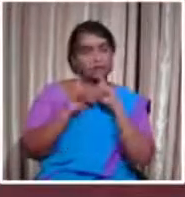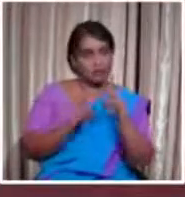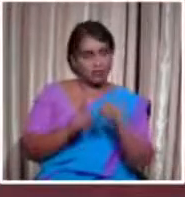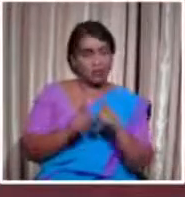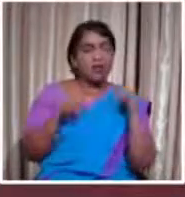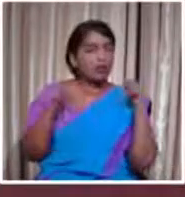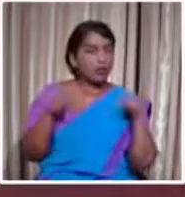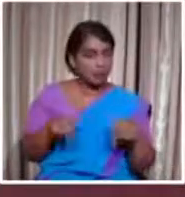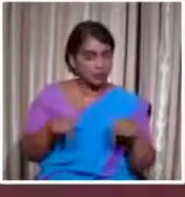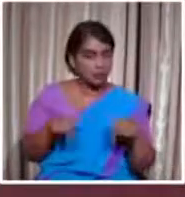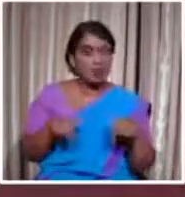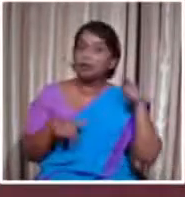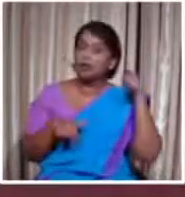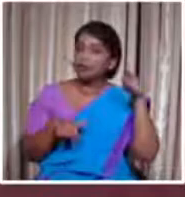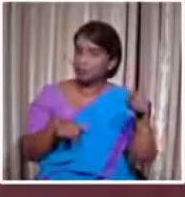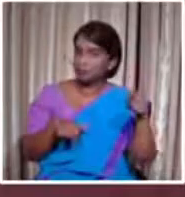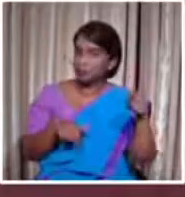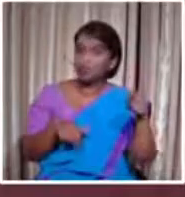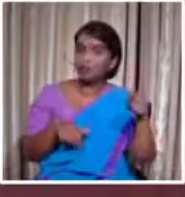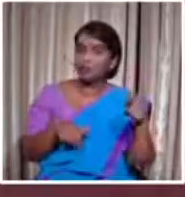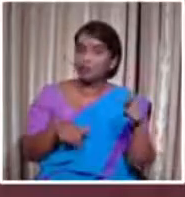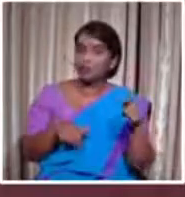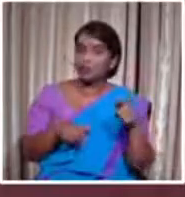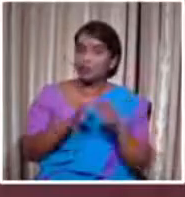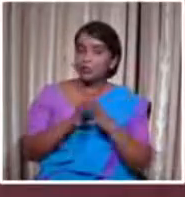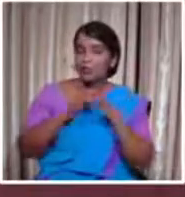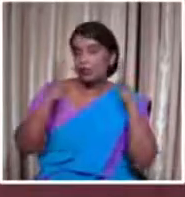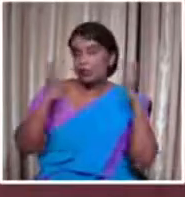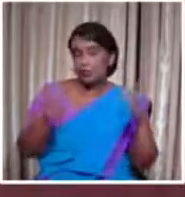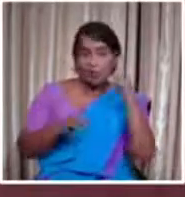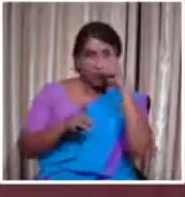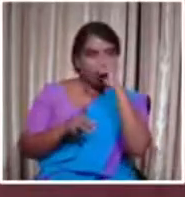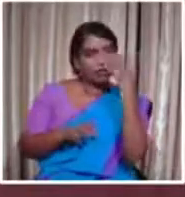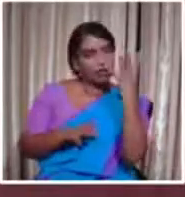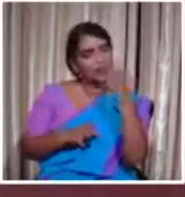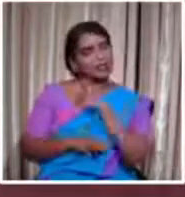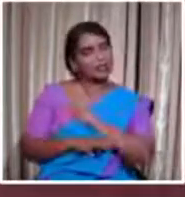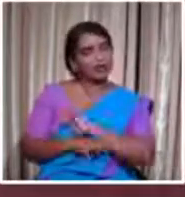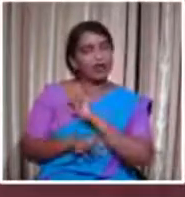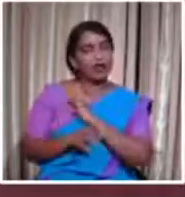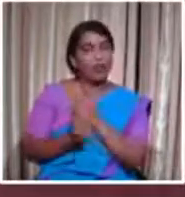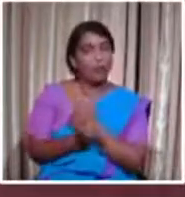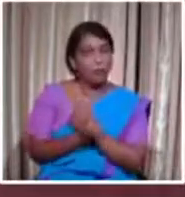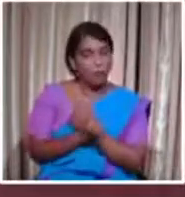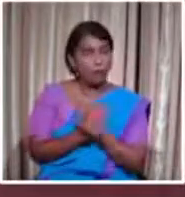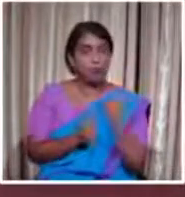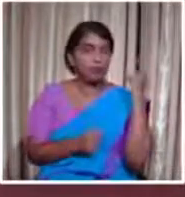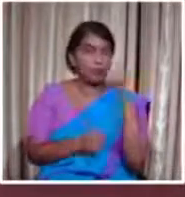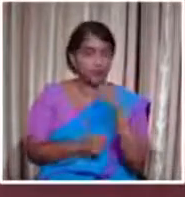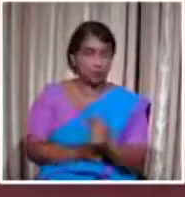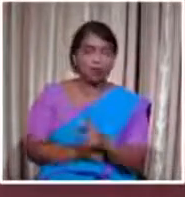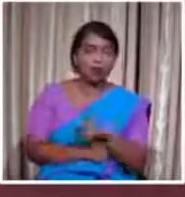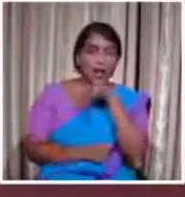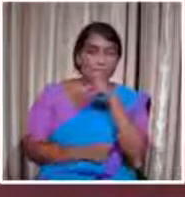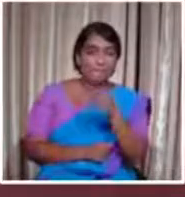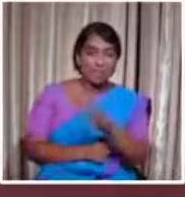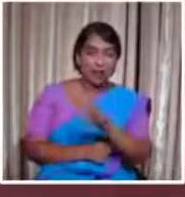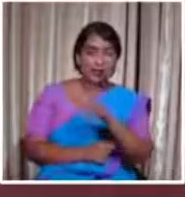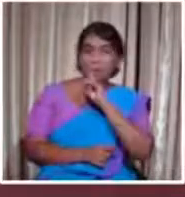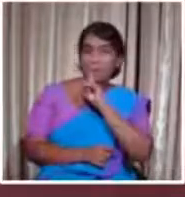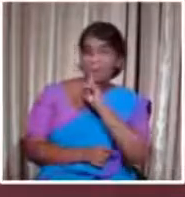අද ඒ අය මාස හතරක් ඉවසගෙන හිටියා. පොලිසියවලට ගිහිල්ලා බල්ලන්ට වගේ